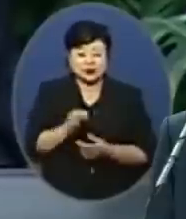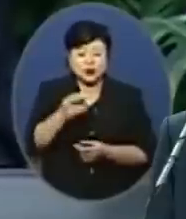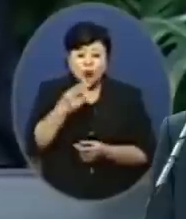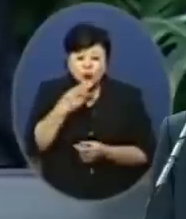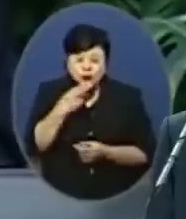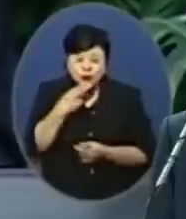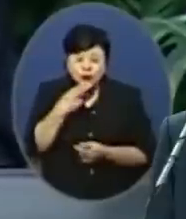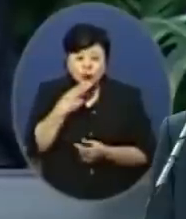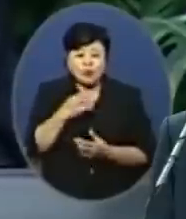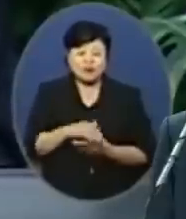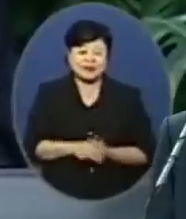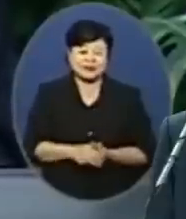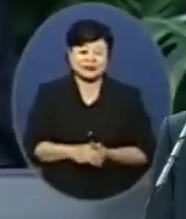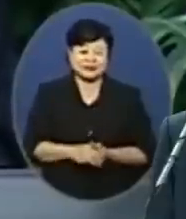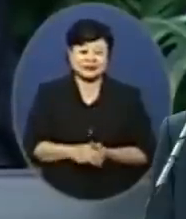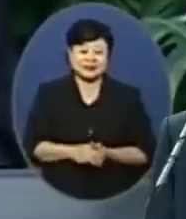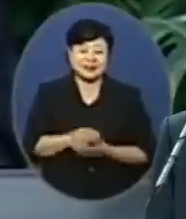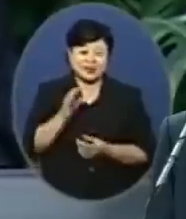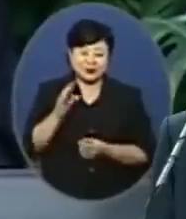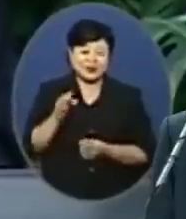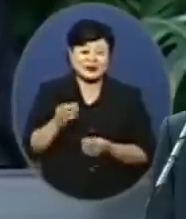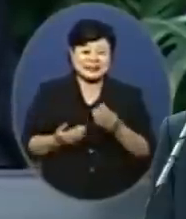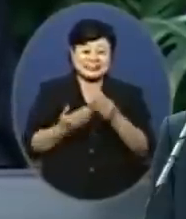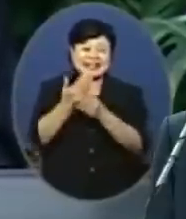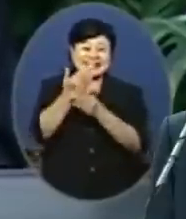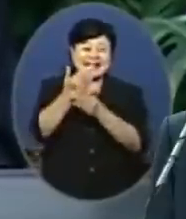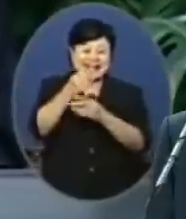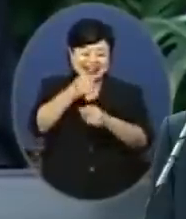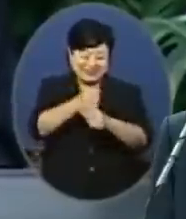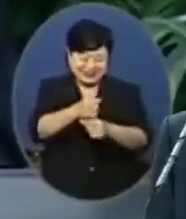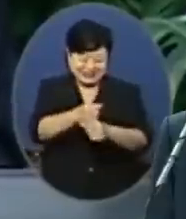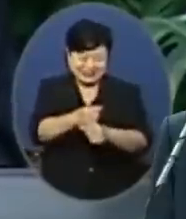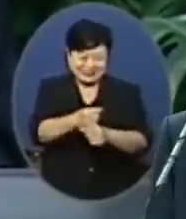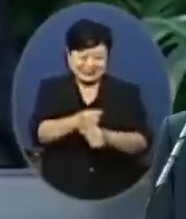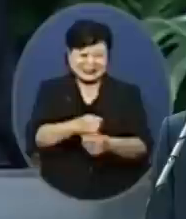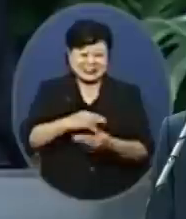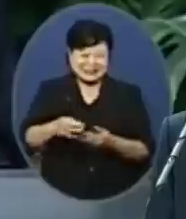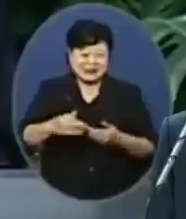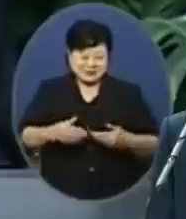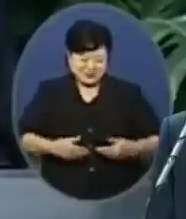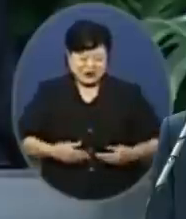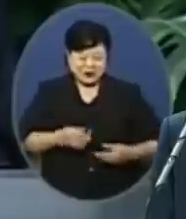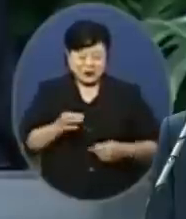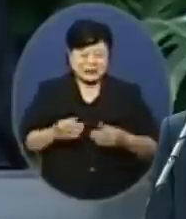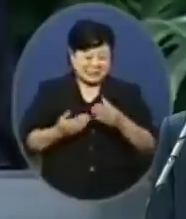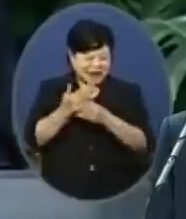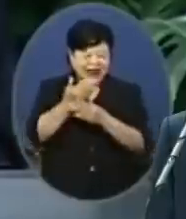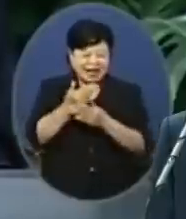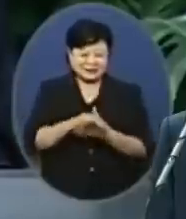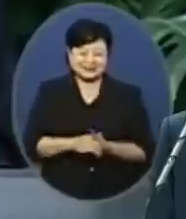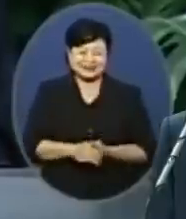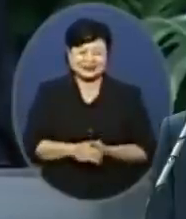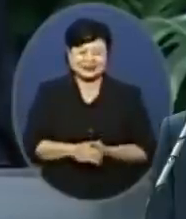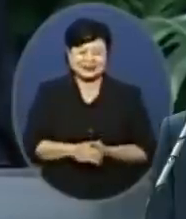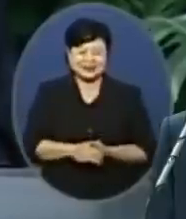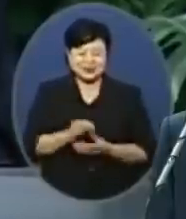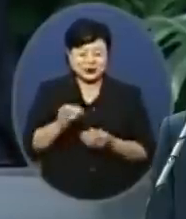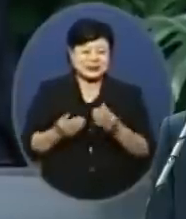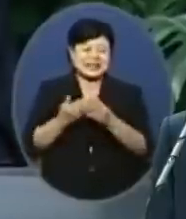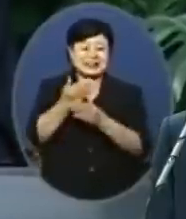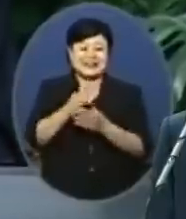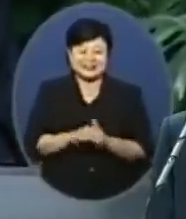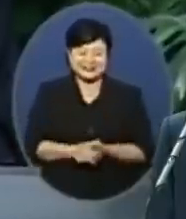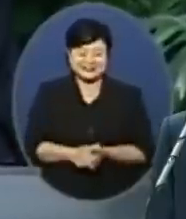없으면 여러분 돈아 생겨나라. 내가 설만 치면 돈아 생겨나라. 그러면 그 돈이